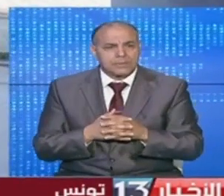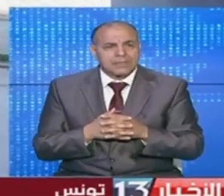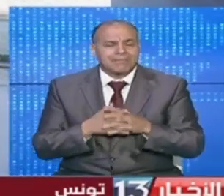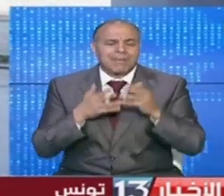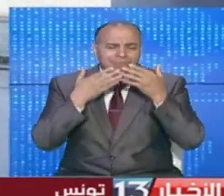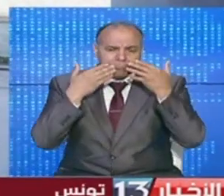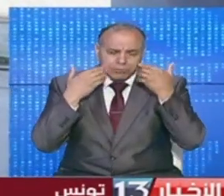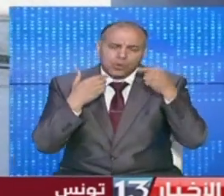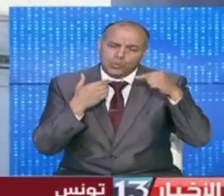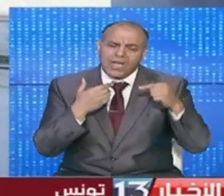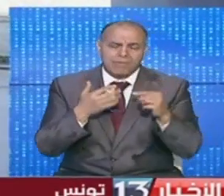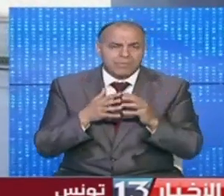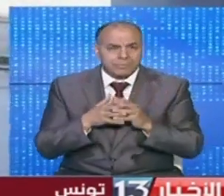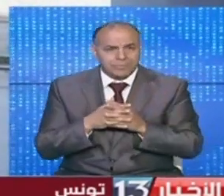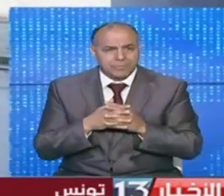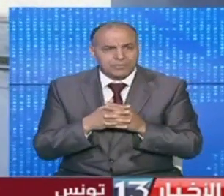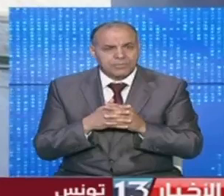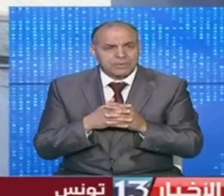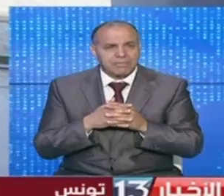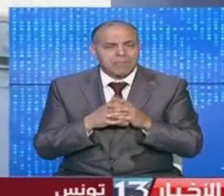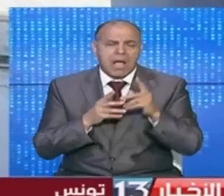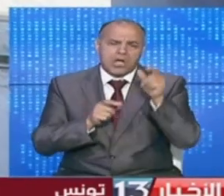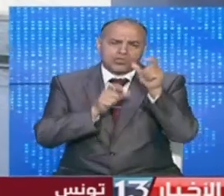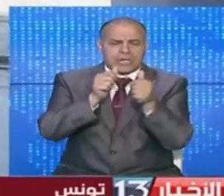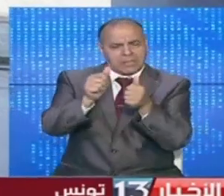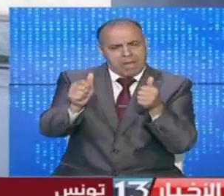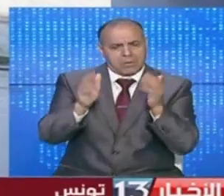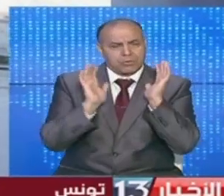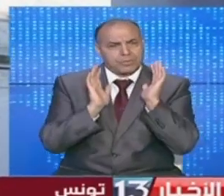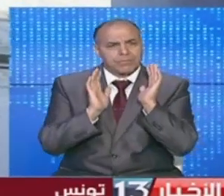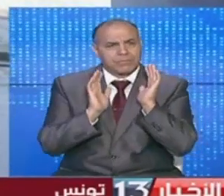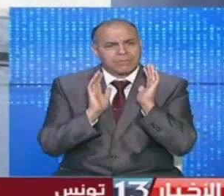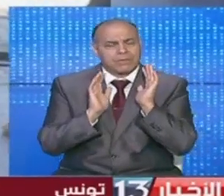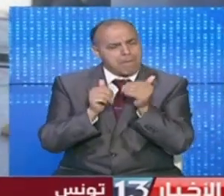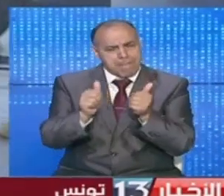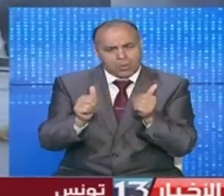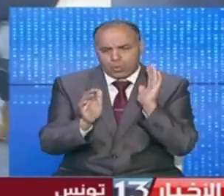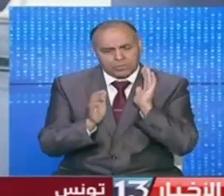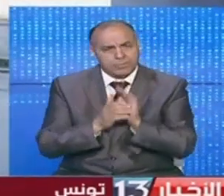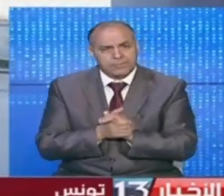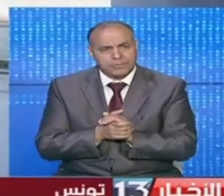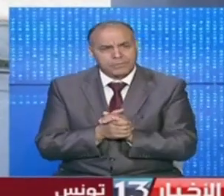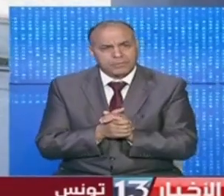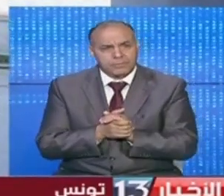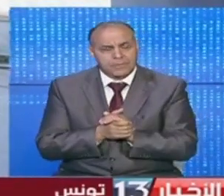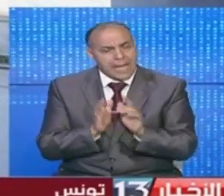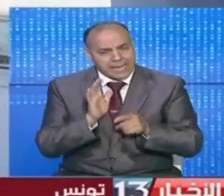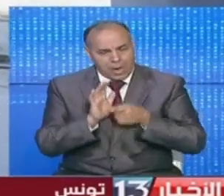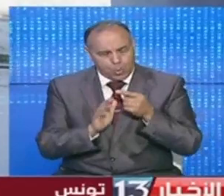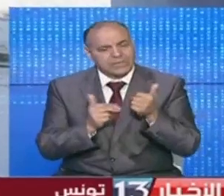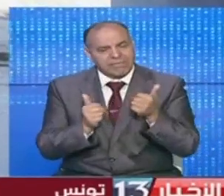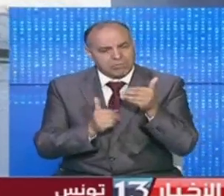تين كمامات صحيح، فهمت؟ ما ناس بعض على بعضها وموش معب بالمترو، فهمت؟ هاي بالنسبة لنا الأولاني